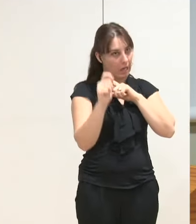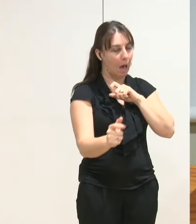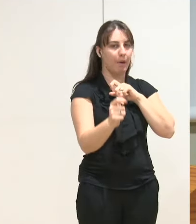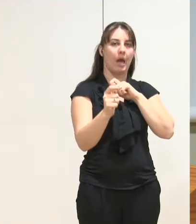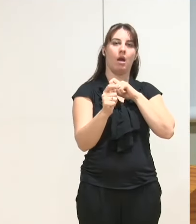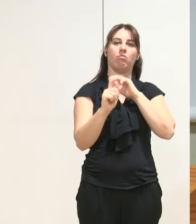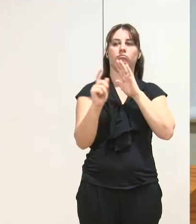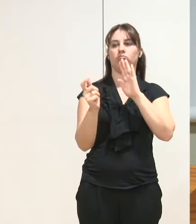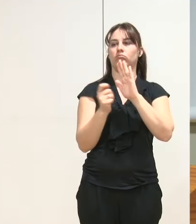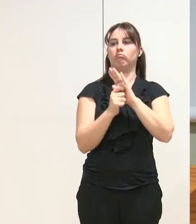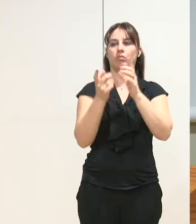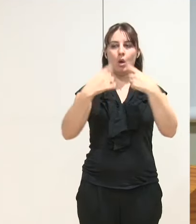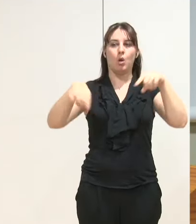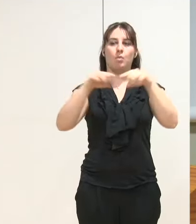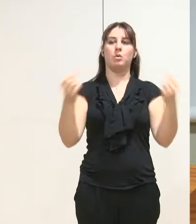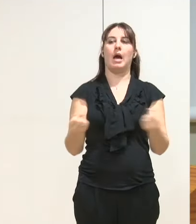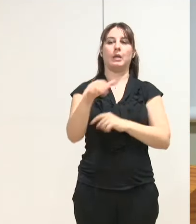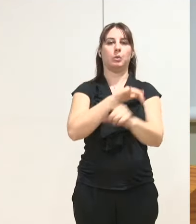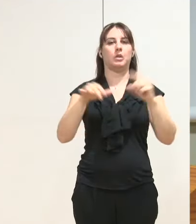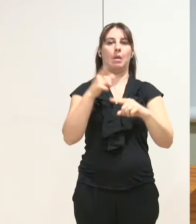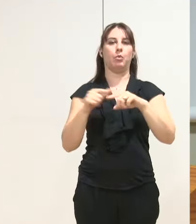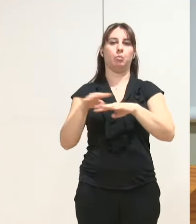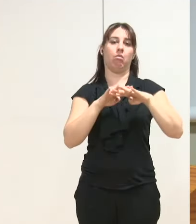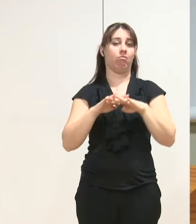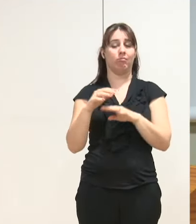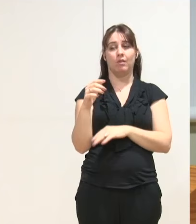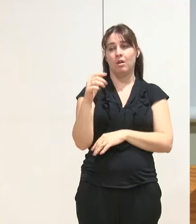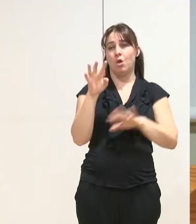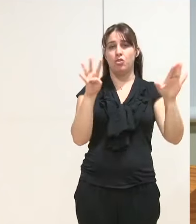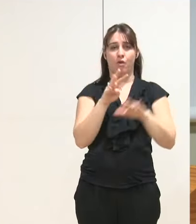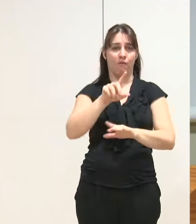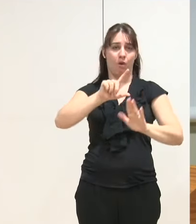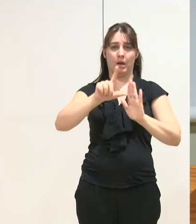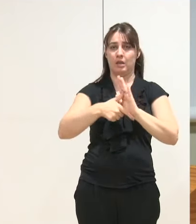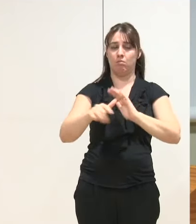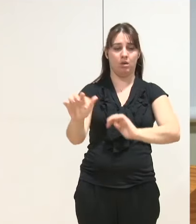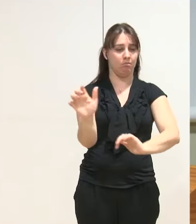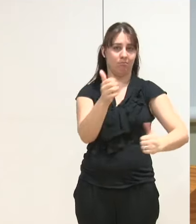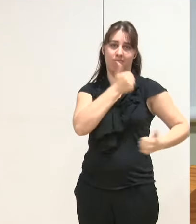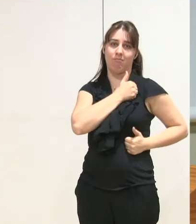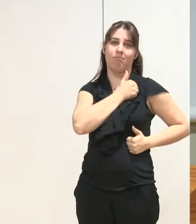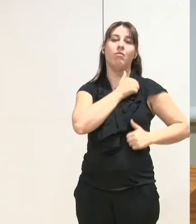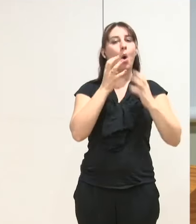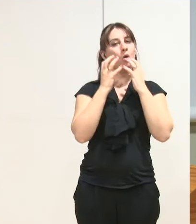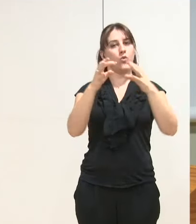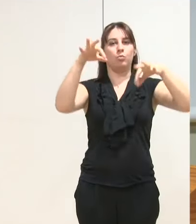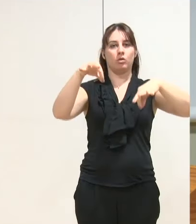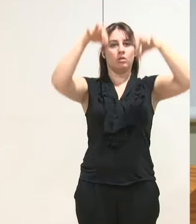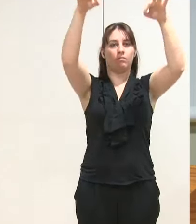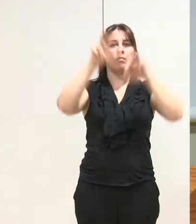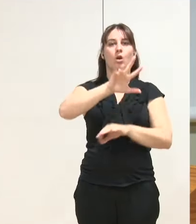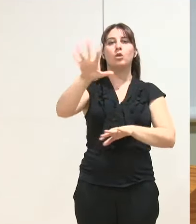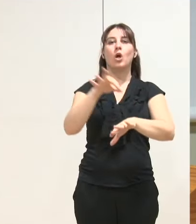la commission action sociale et proximité comme il est 21h30 exacte je suspends la séance pour 35